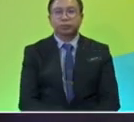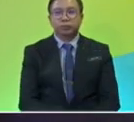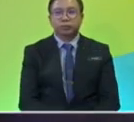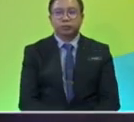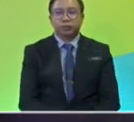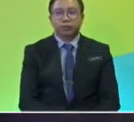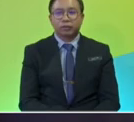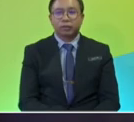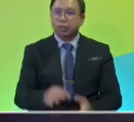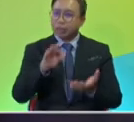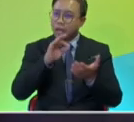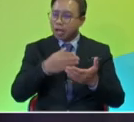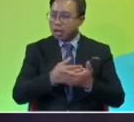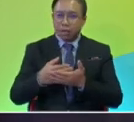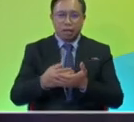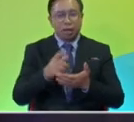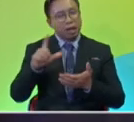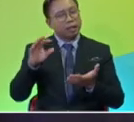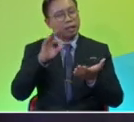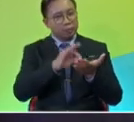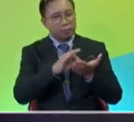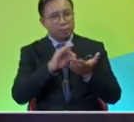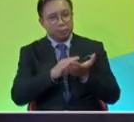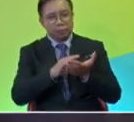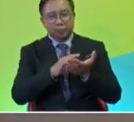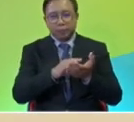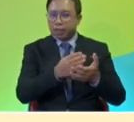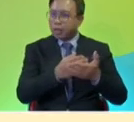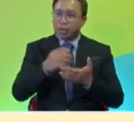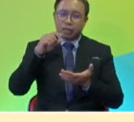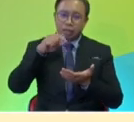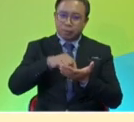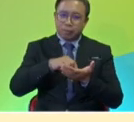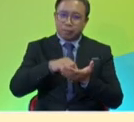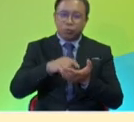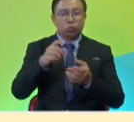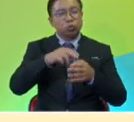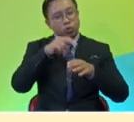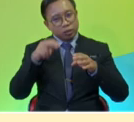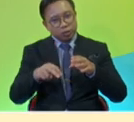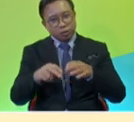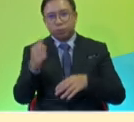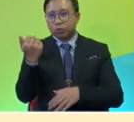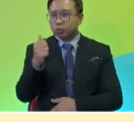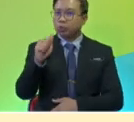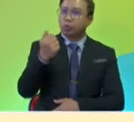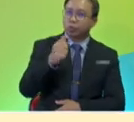go ha anaklah ayam Anak ayam turun